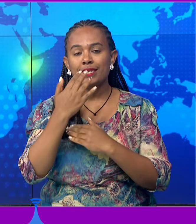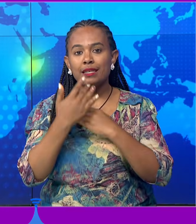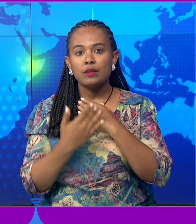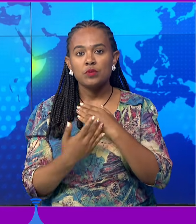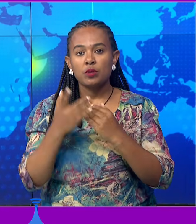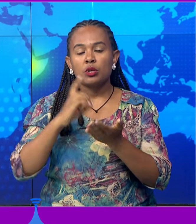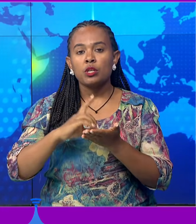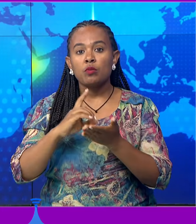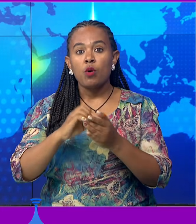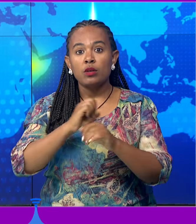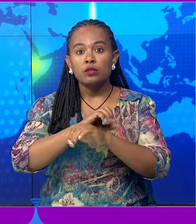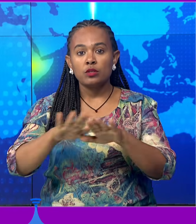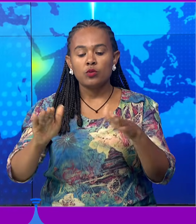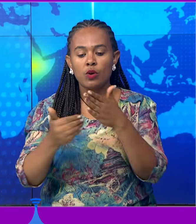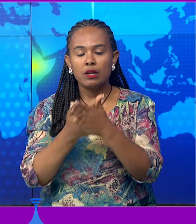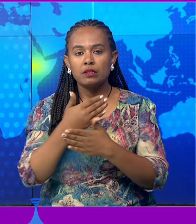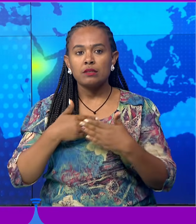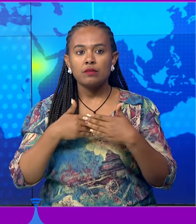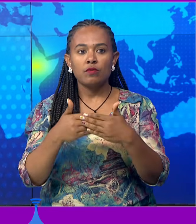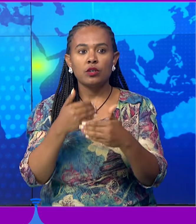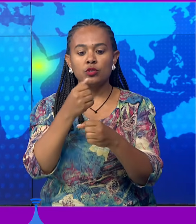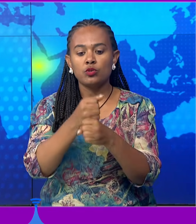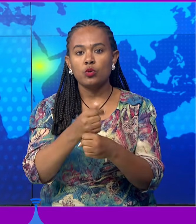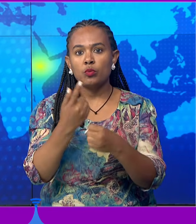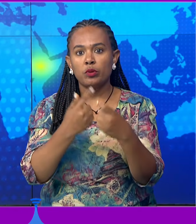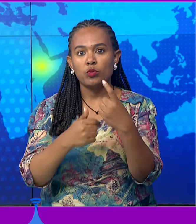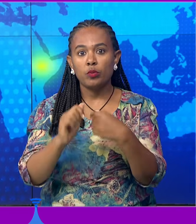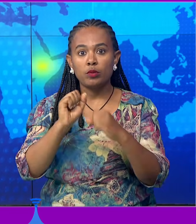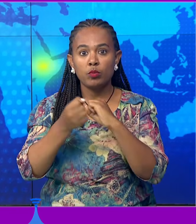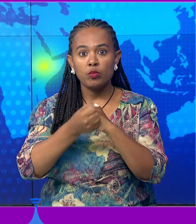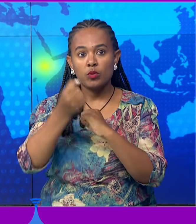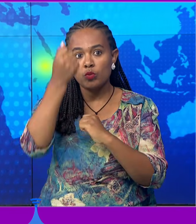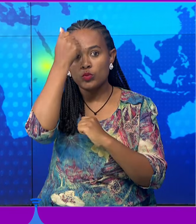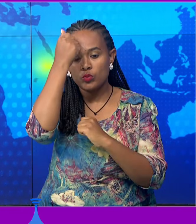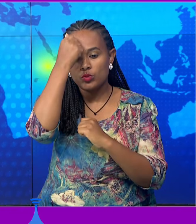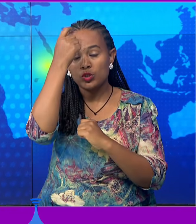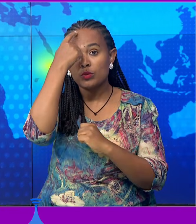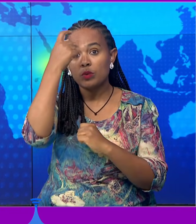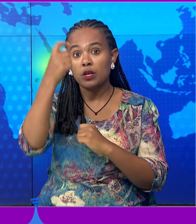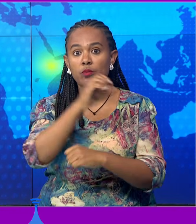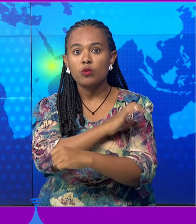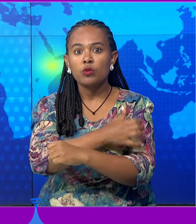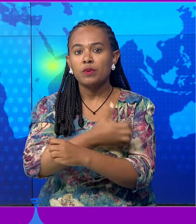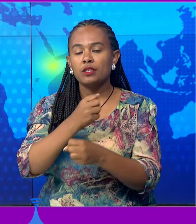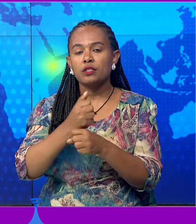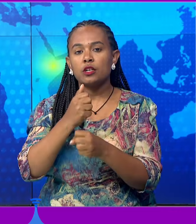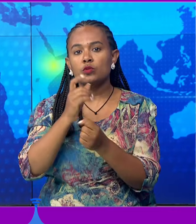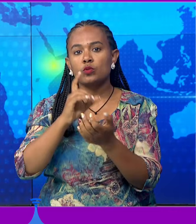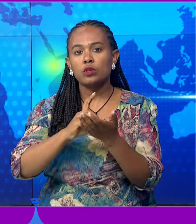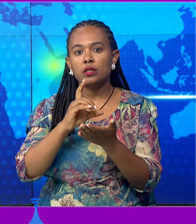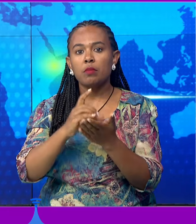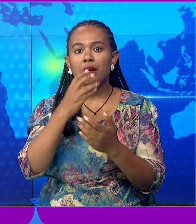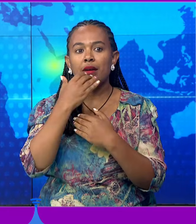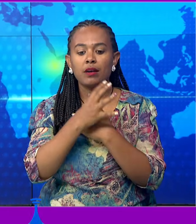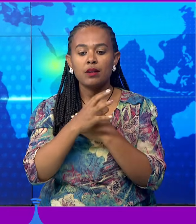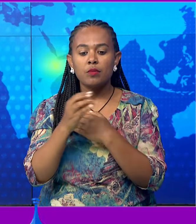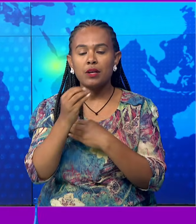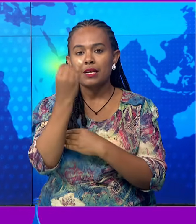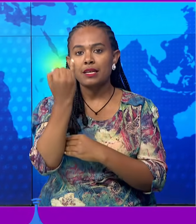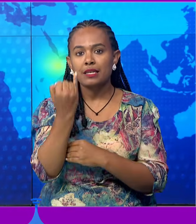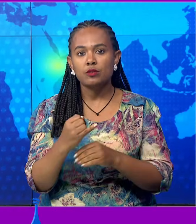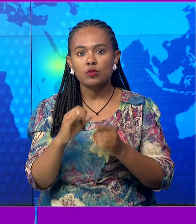በከተማዋ ተዘርግተው አዲስ ትንፋሽ ዘርተውባታል። በመለወጥ ቁጭት በህልም ጉልበት የተሰራችው ከተማ የቀለምና የቅርጽ